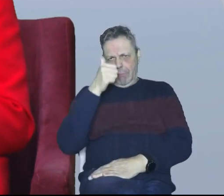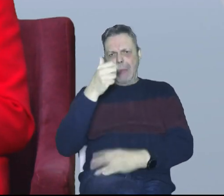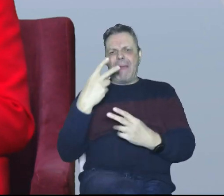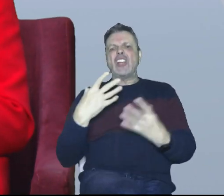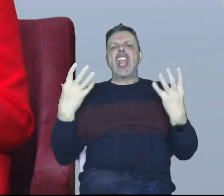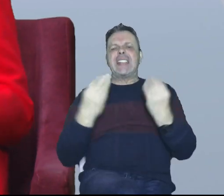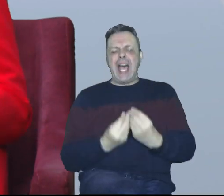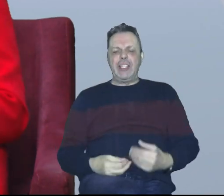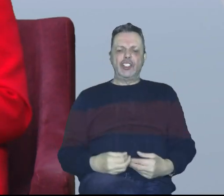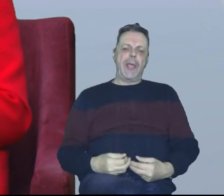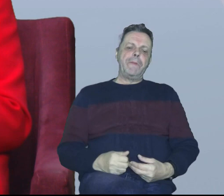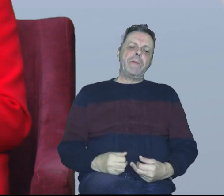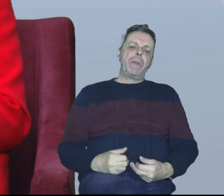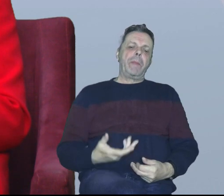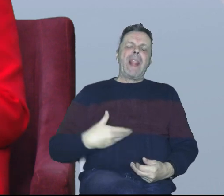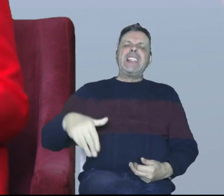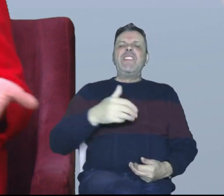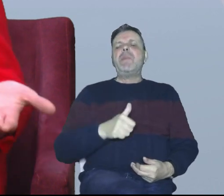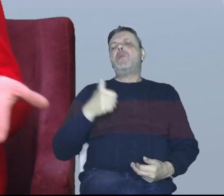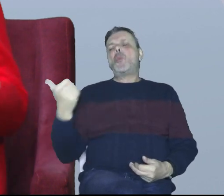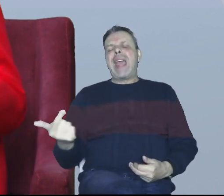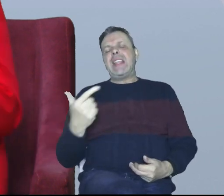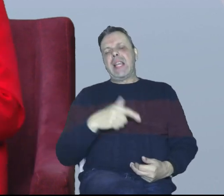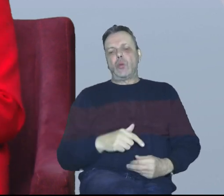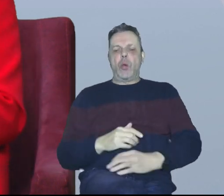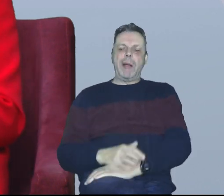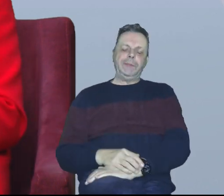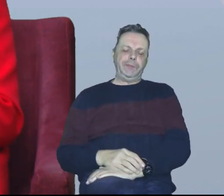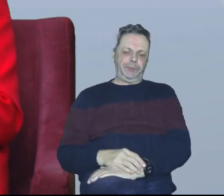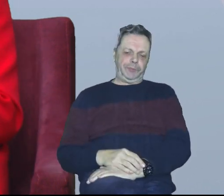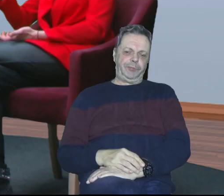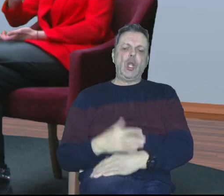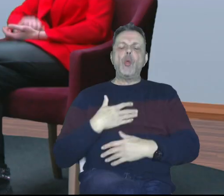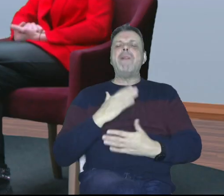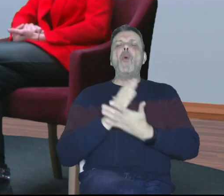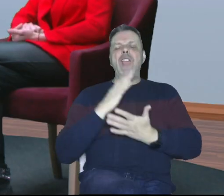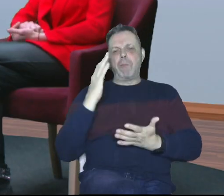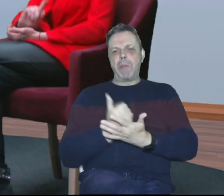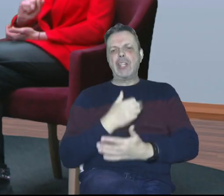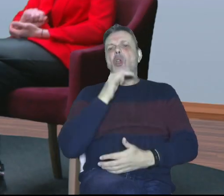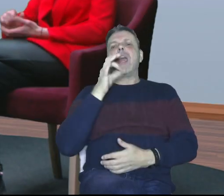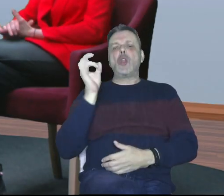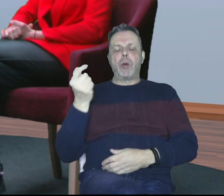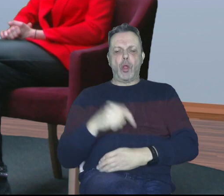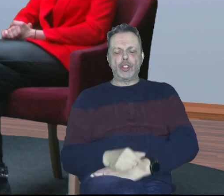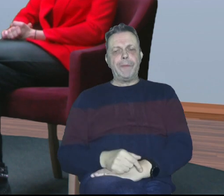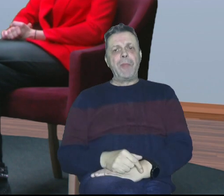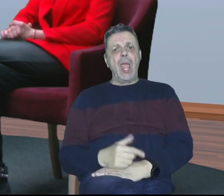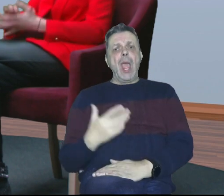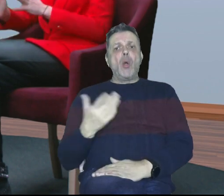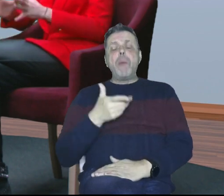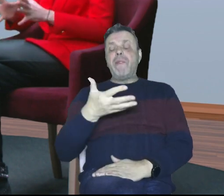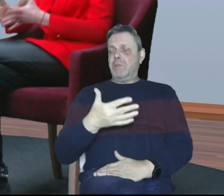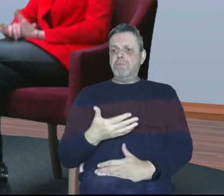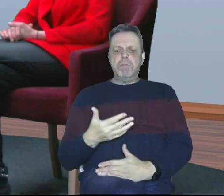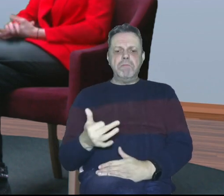jedno zajedništvo, jer tada smo, eto, svi smo mi tu jedni za drugim. Humor. Tako je, humor uvijek pobjeđuje i uvijek dobro dođe.